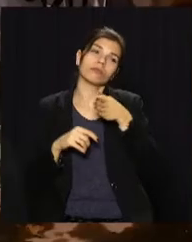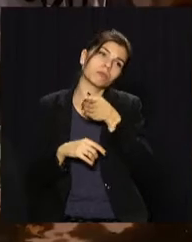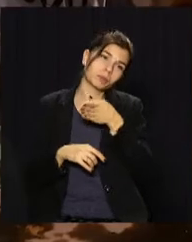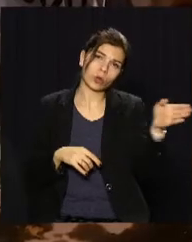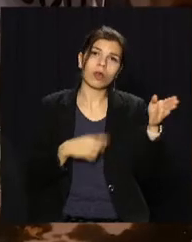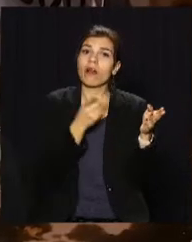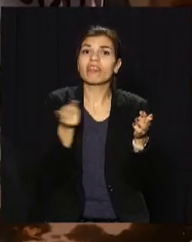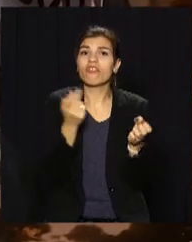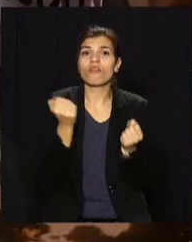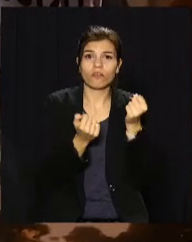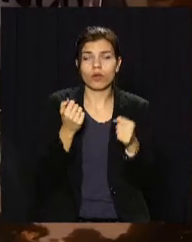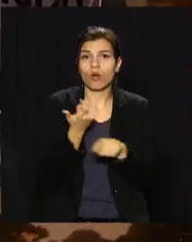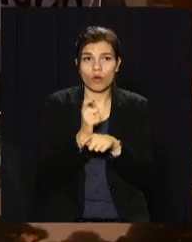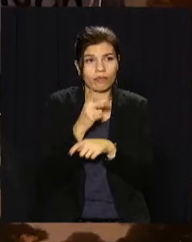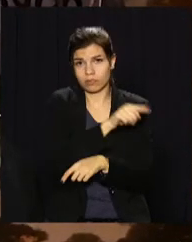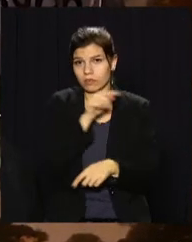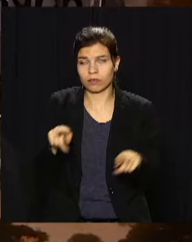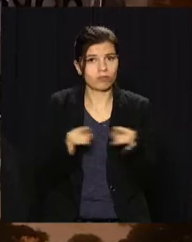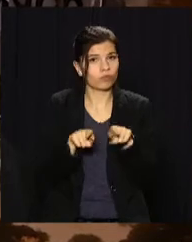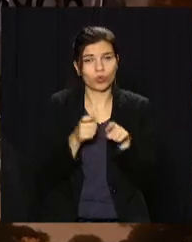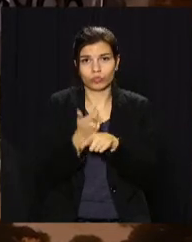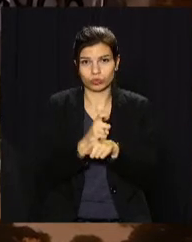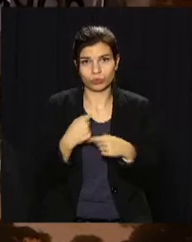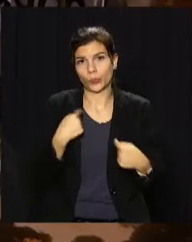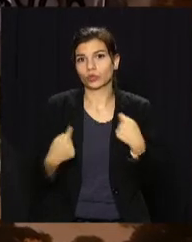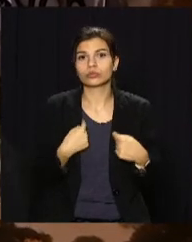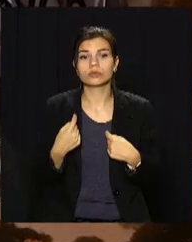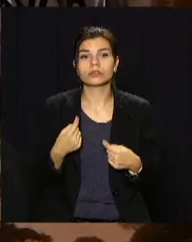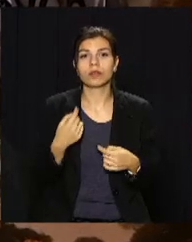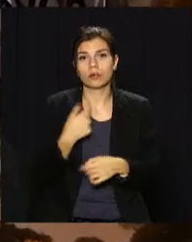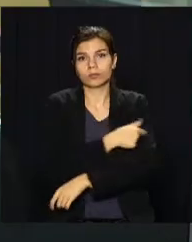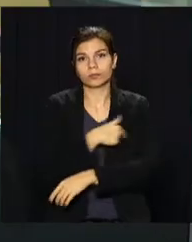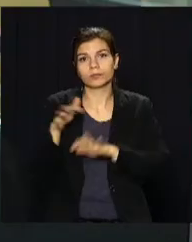Обидва кермувальники сильно постраждали. Їх ушпиталили.